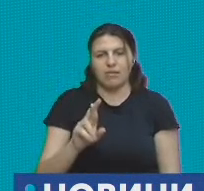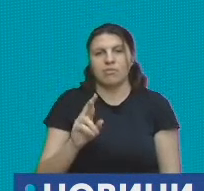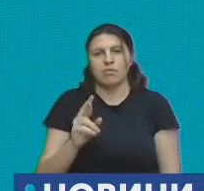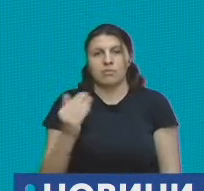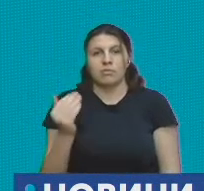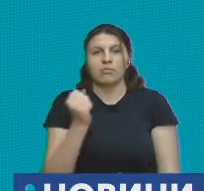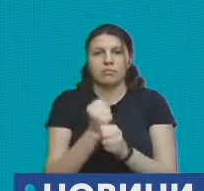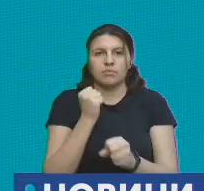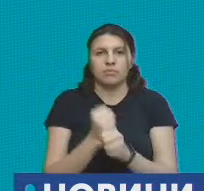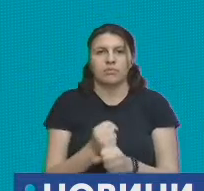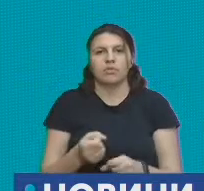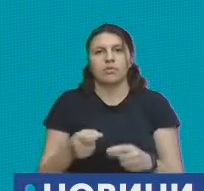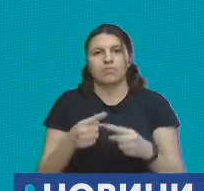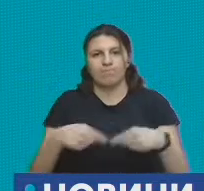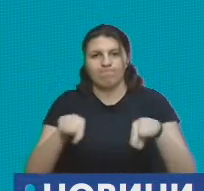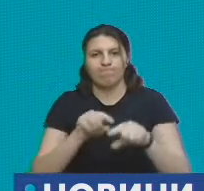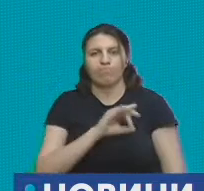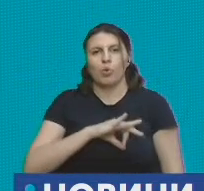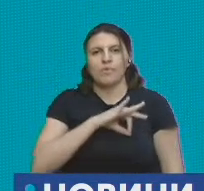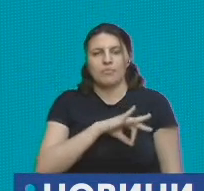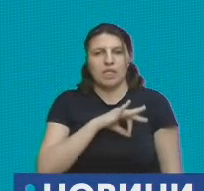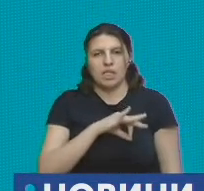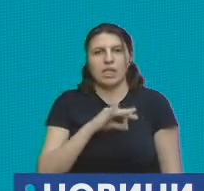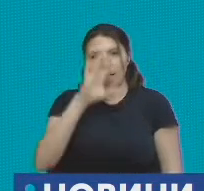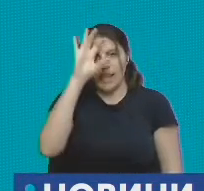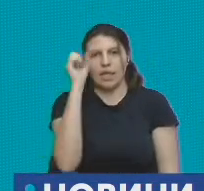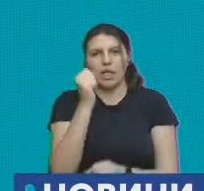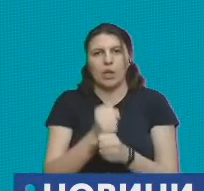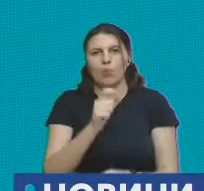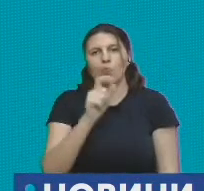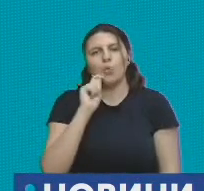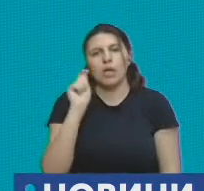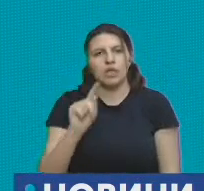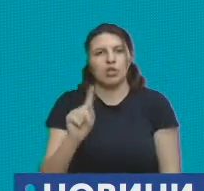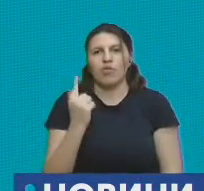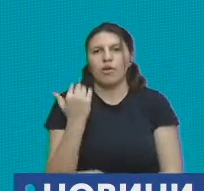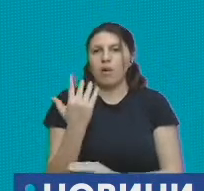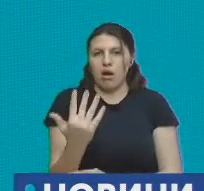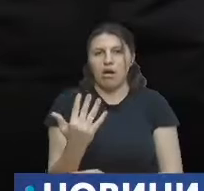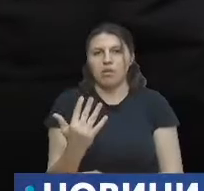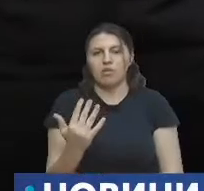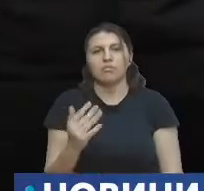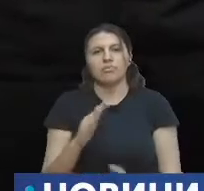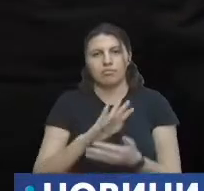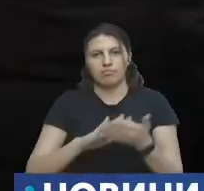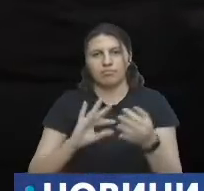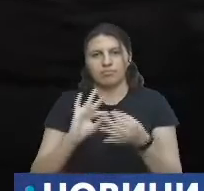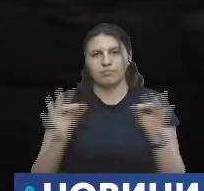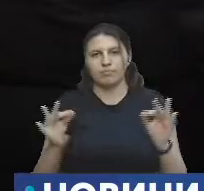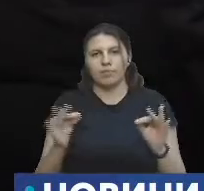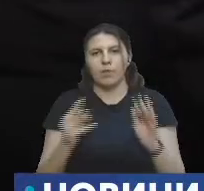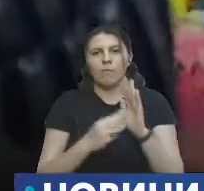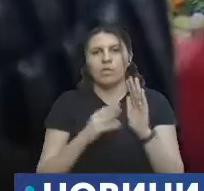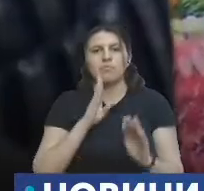представники Незалежної профспілки гірників України. Чого вимагали шахтарі Луганщини – далі в сюжеті. У 8 ранку